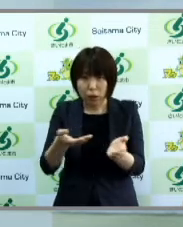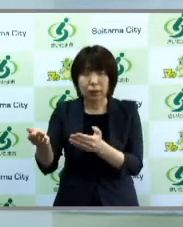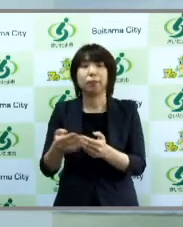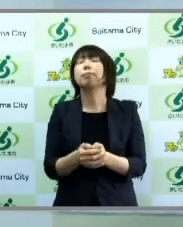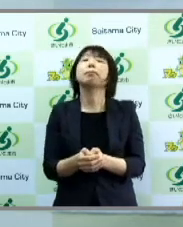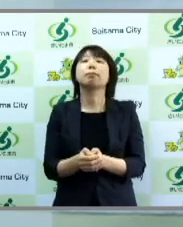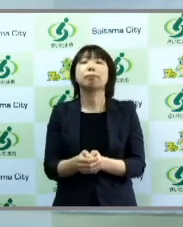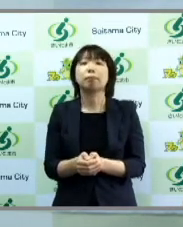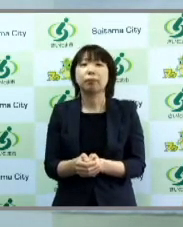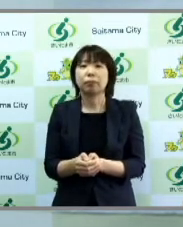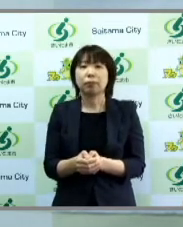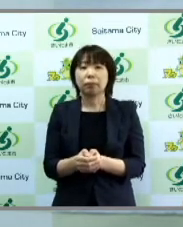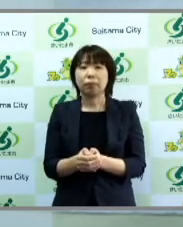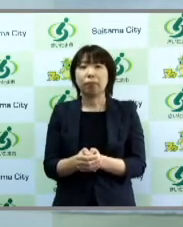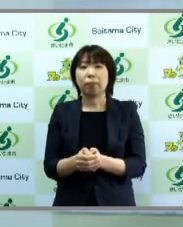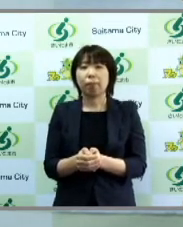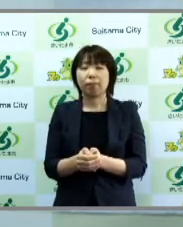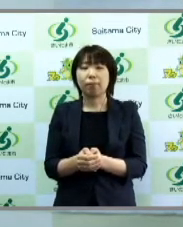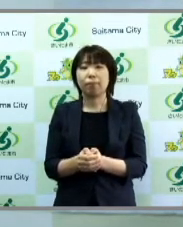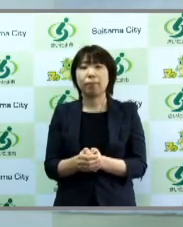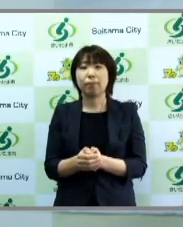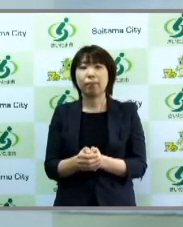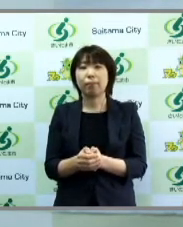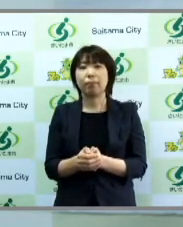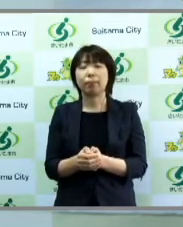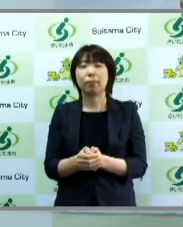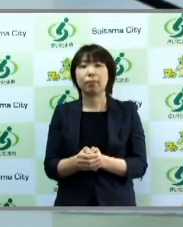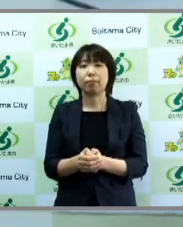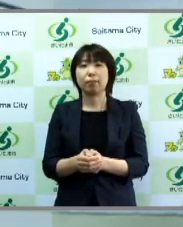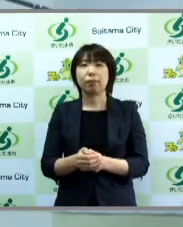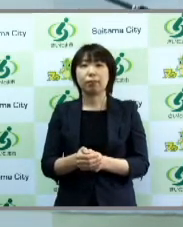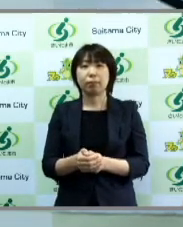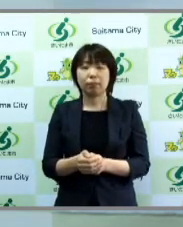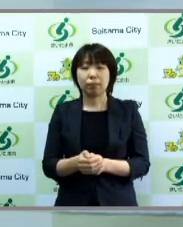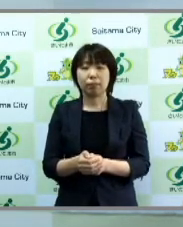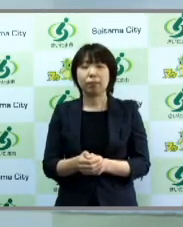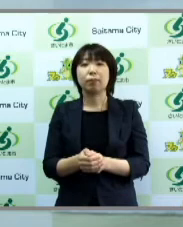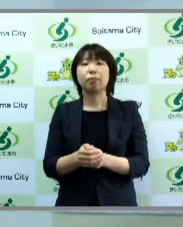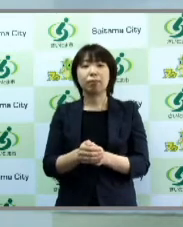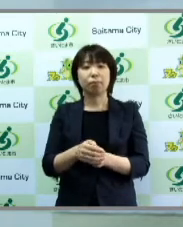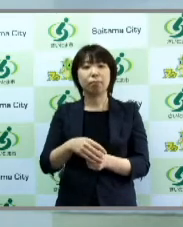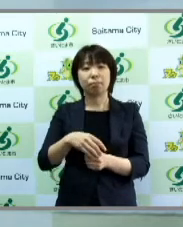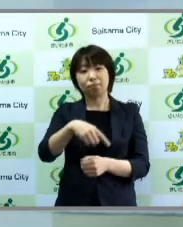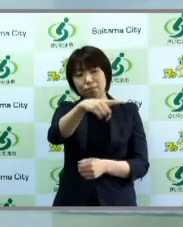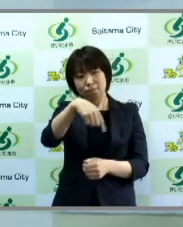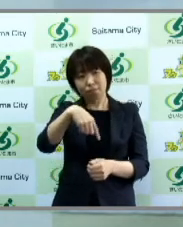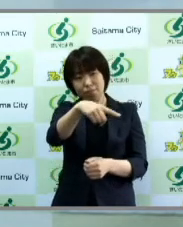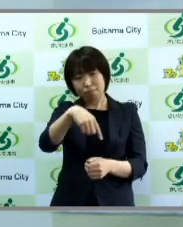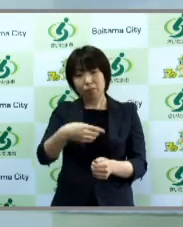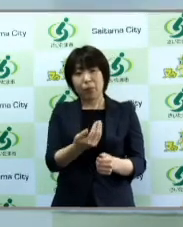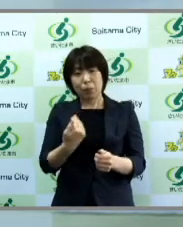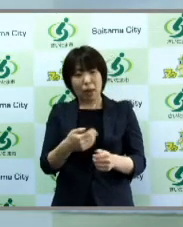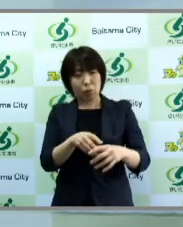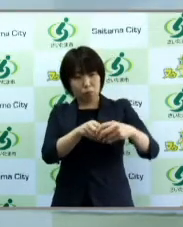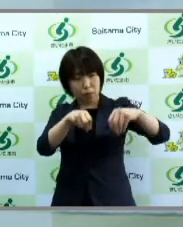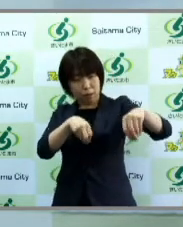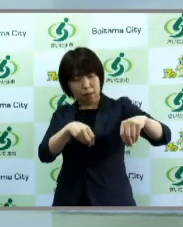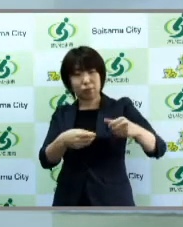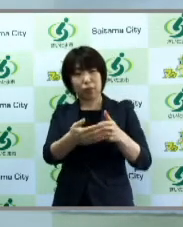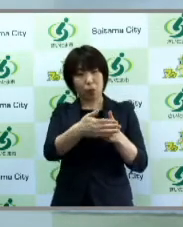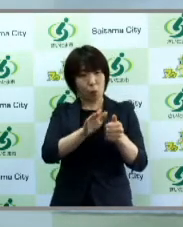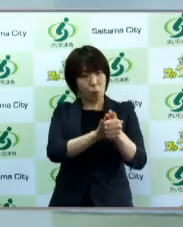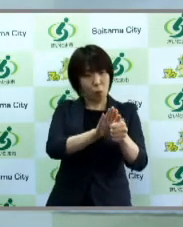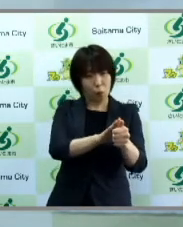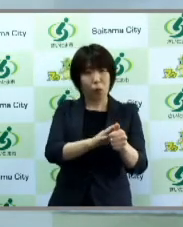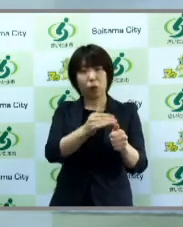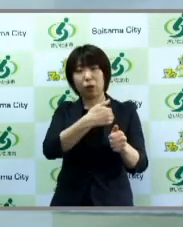結による効果でございますが事前に協力体制が構築できることによって災害廃棄物